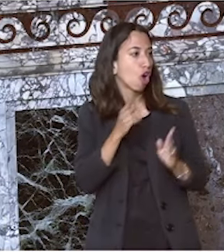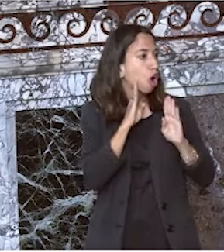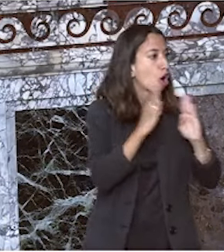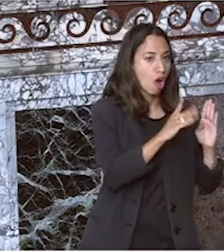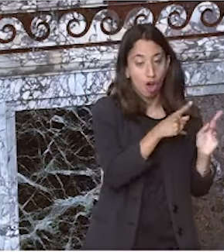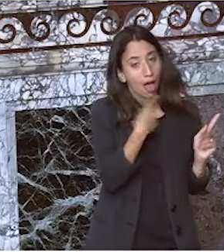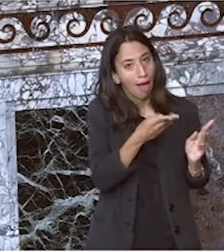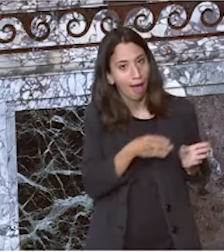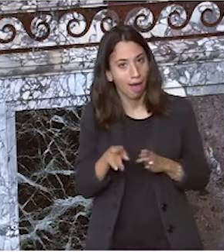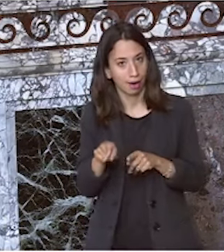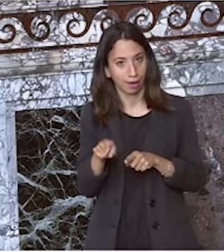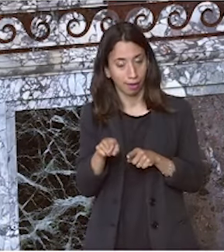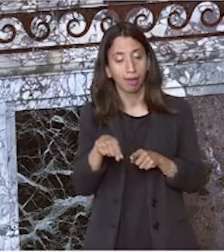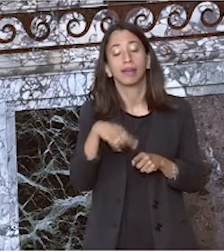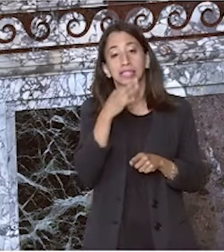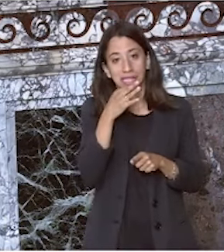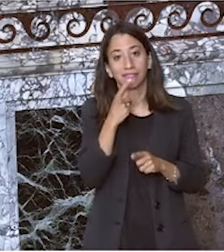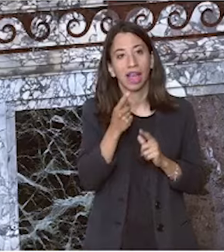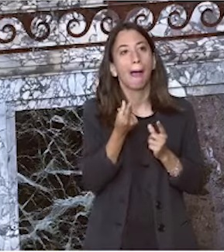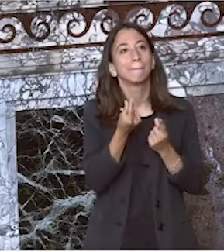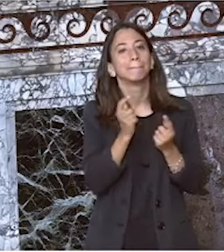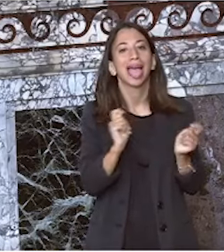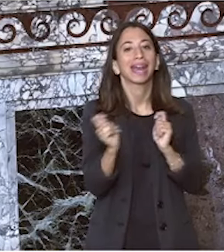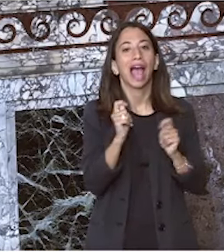mercato dei capitali europeo è quindi essenziale.